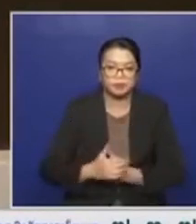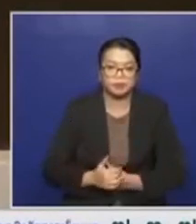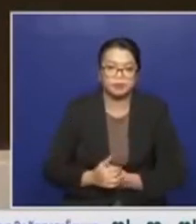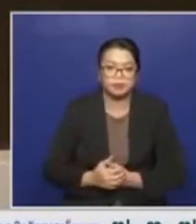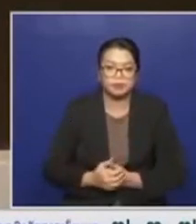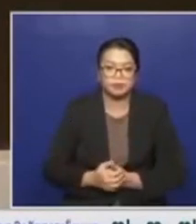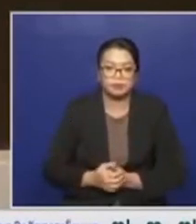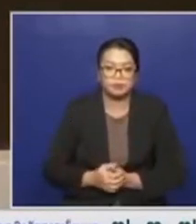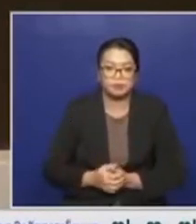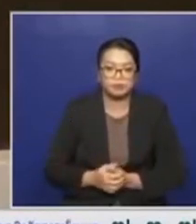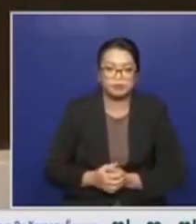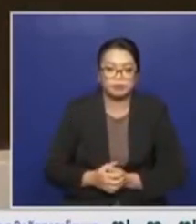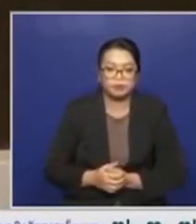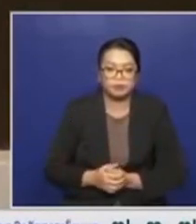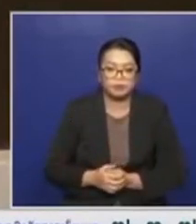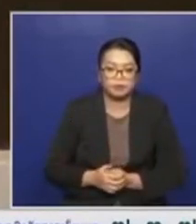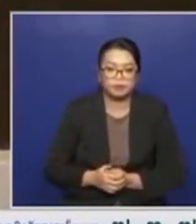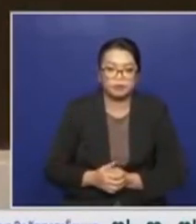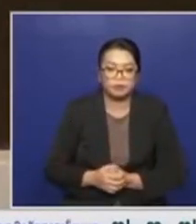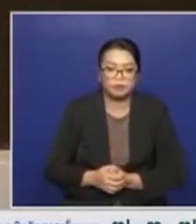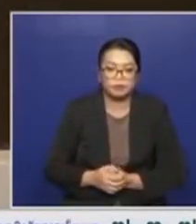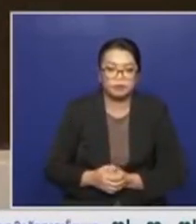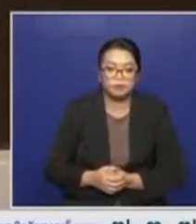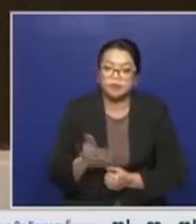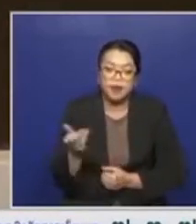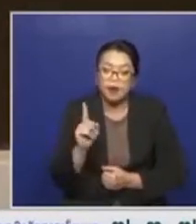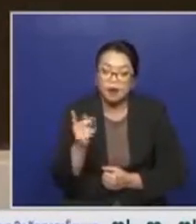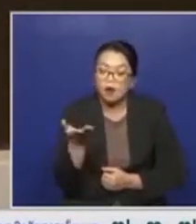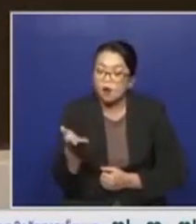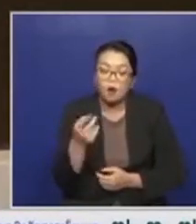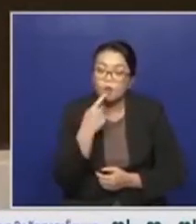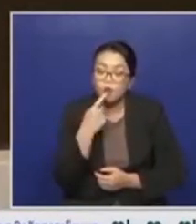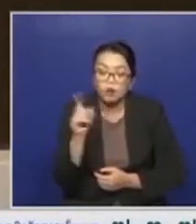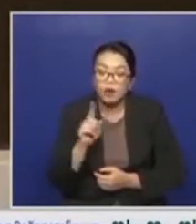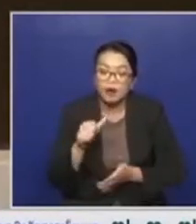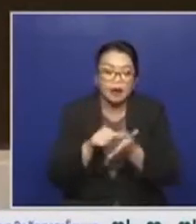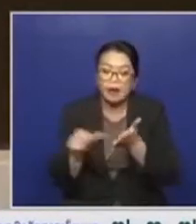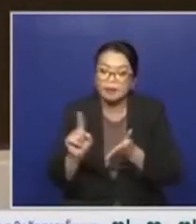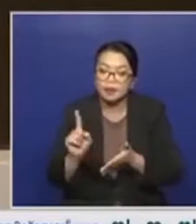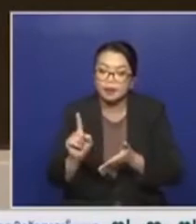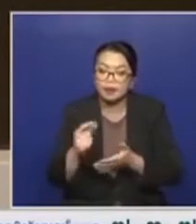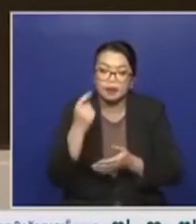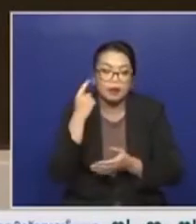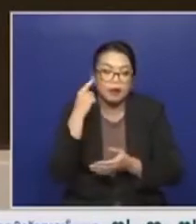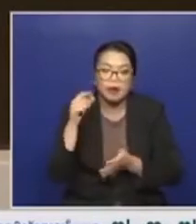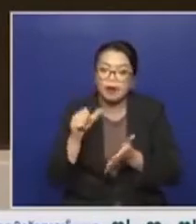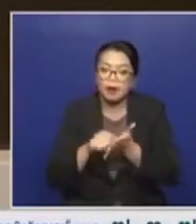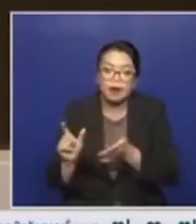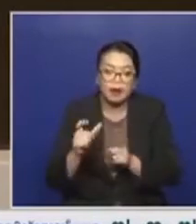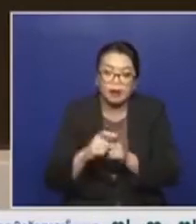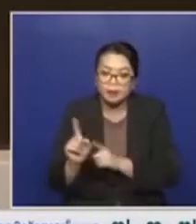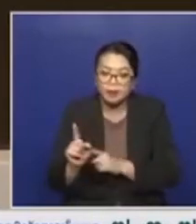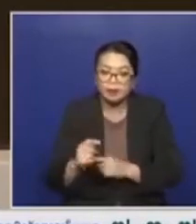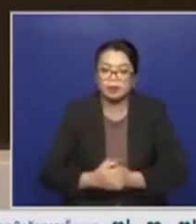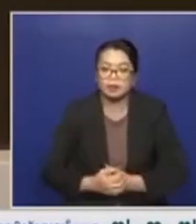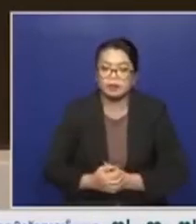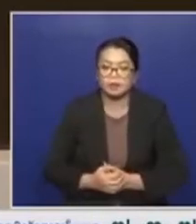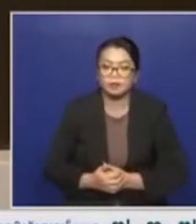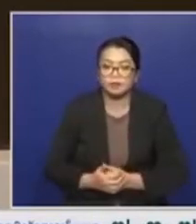แต่ขอให้ระบุได้ไหมคะว่าผมต้องพูดคำว่าน่ะครับแต่ผมฟังกันแล้ว